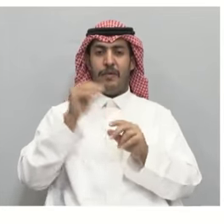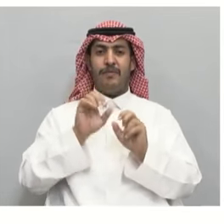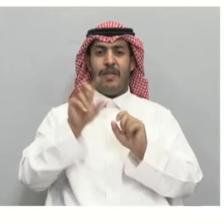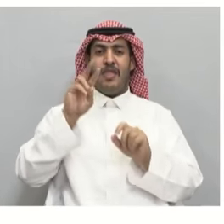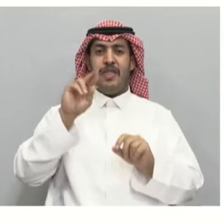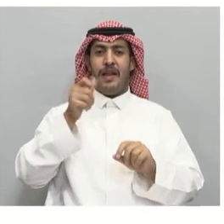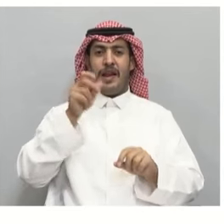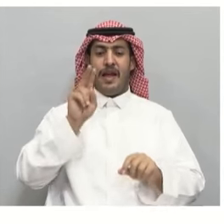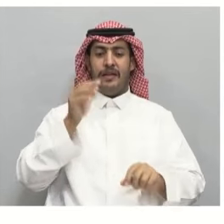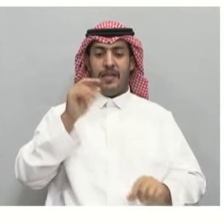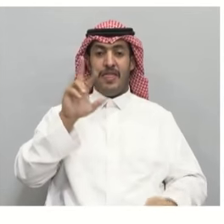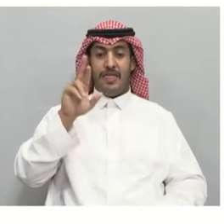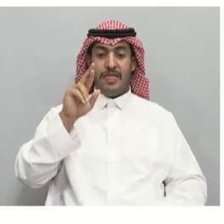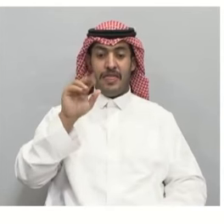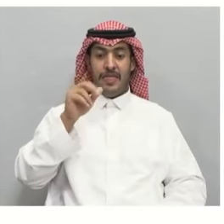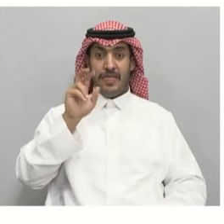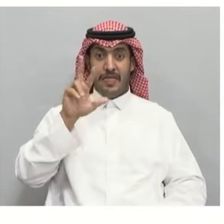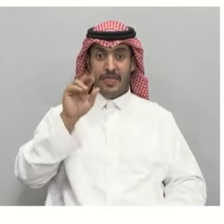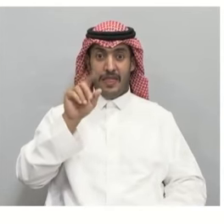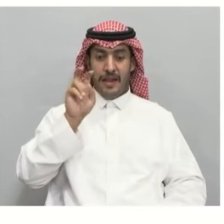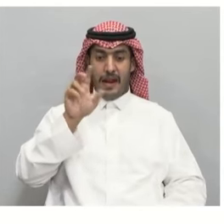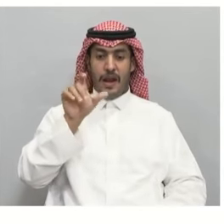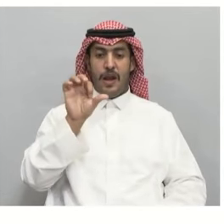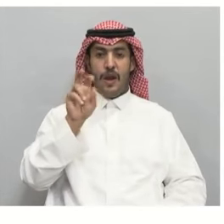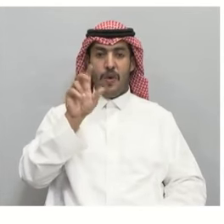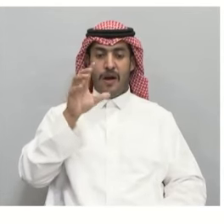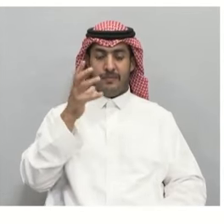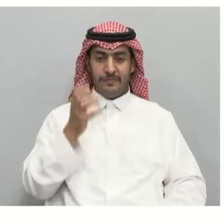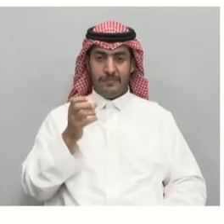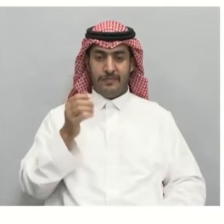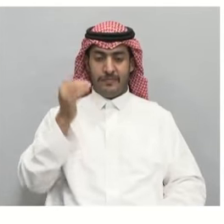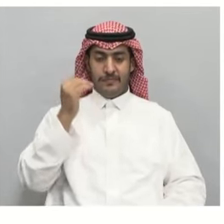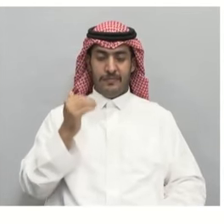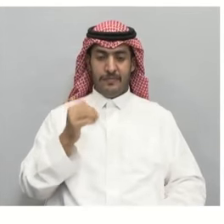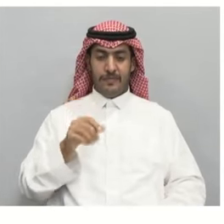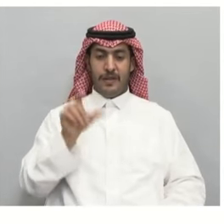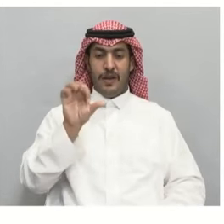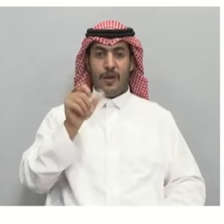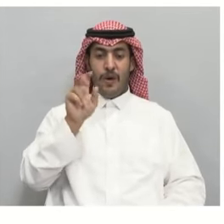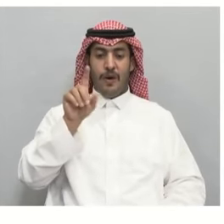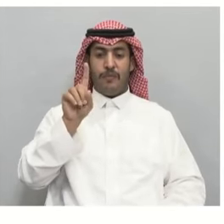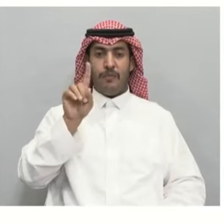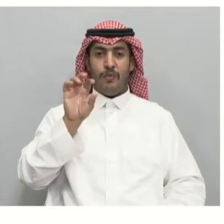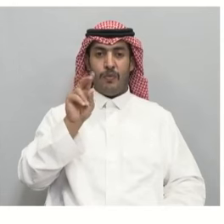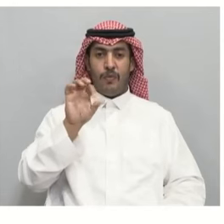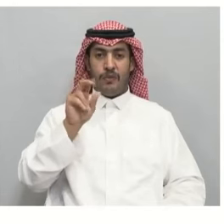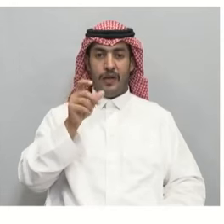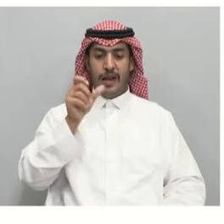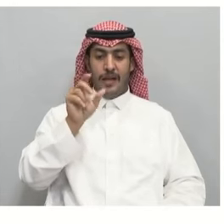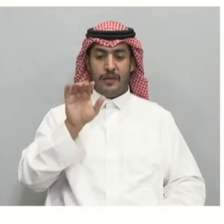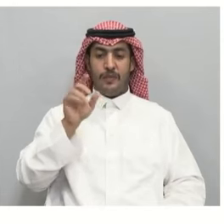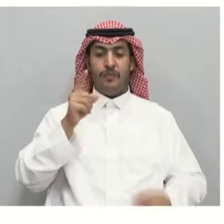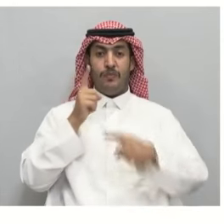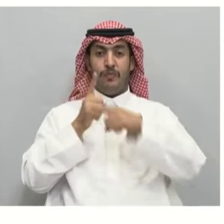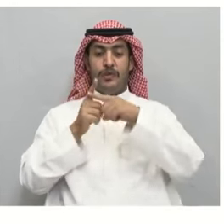ذرات والذره تتكون من نواه وهذه النواه فيها بروتونات موجبه